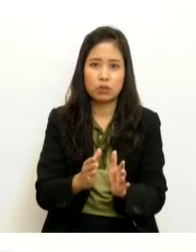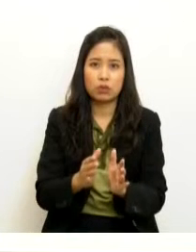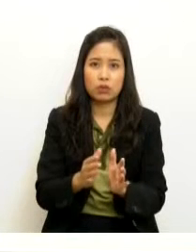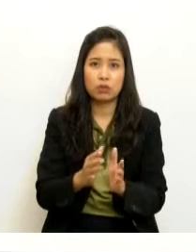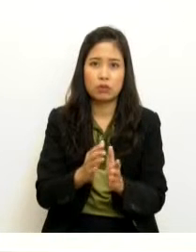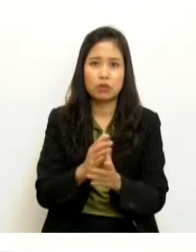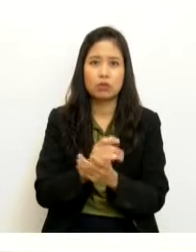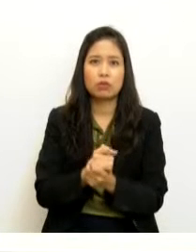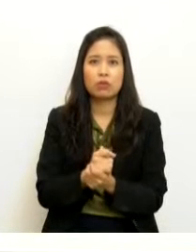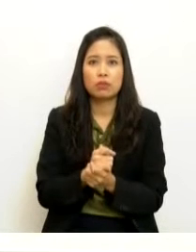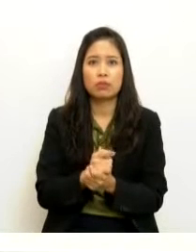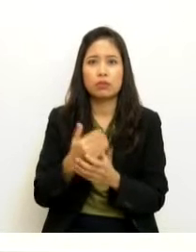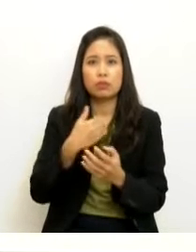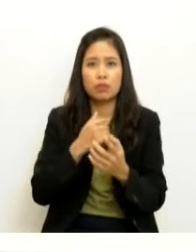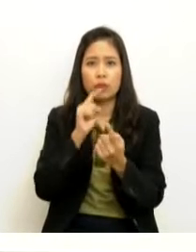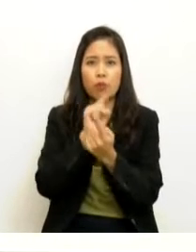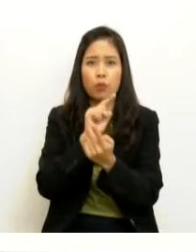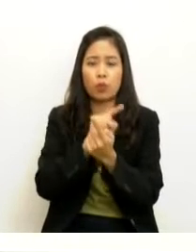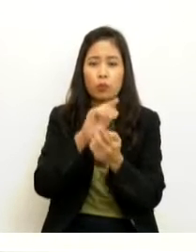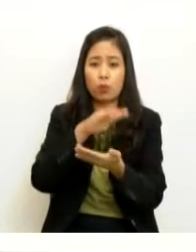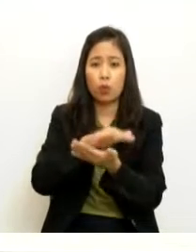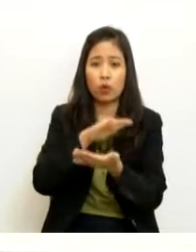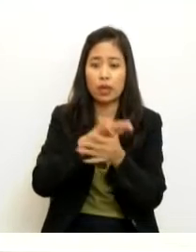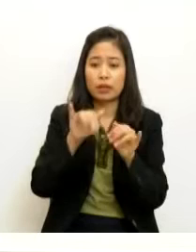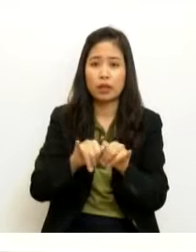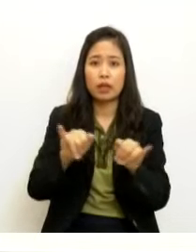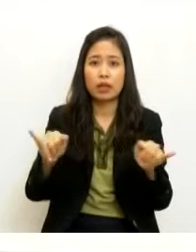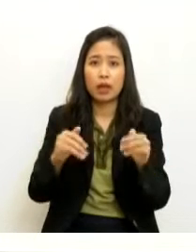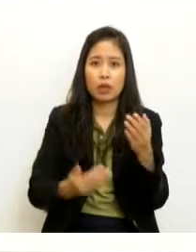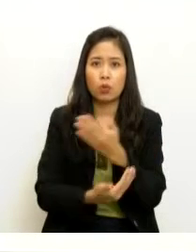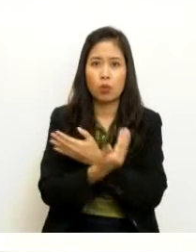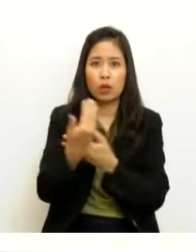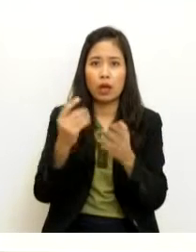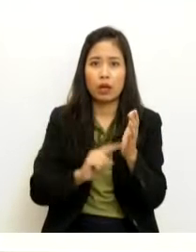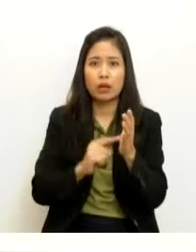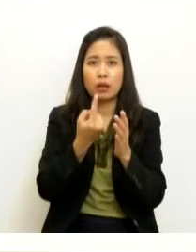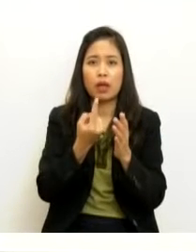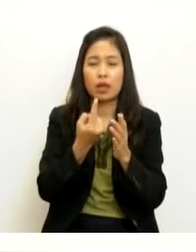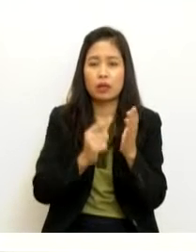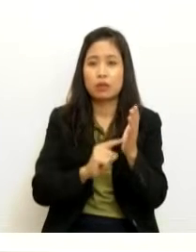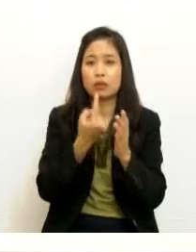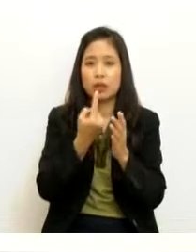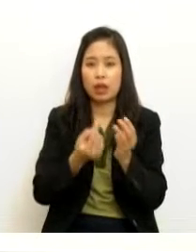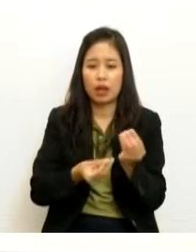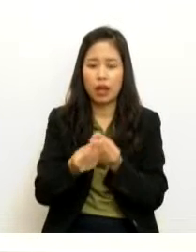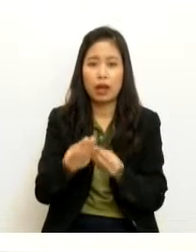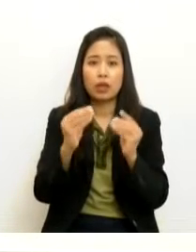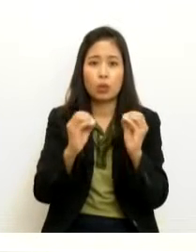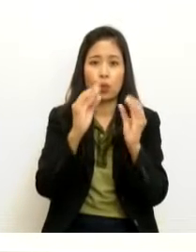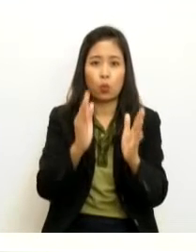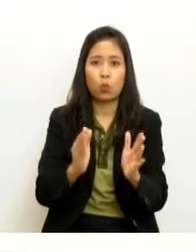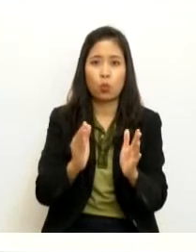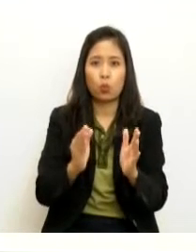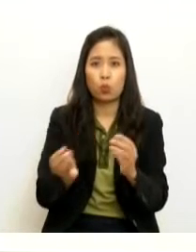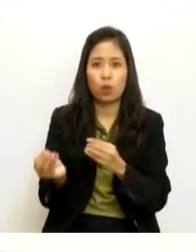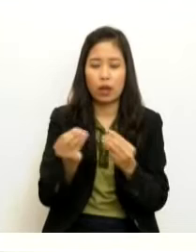แต่ในขณะเดียวกันเราก็พบโรงเรียนขยายโอกาสซึ่งระยะแรกๆนี่เราก็ให้จำนวนครูไป